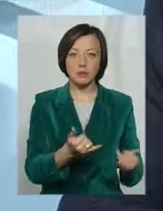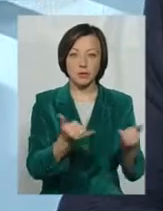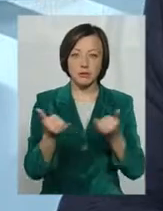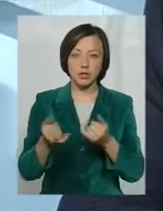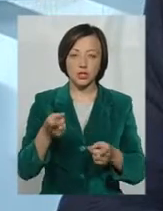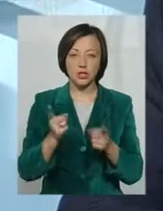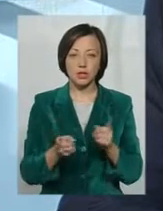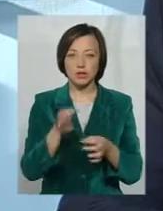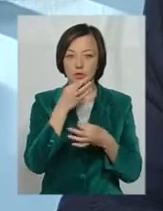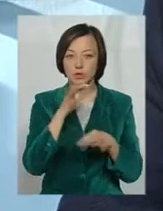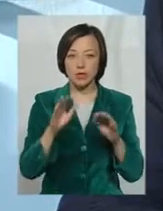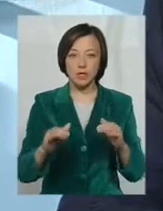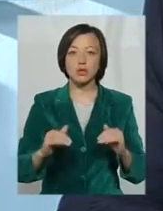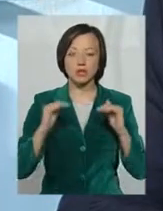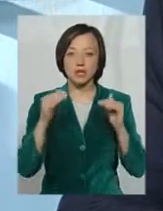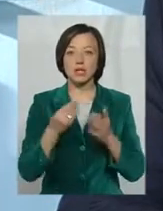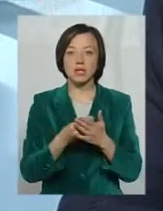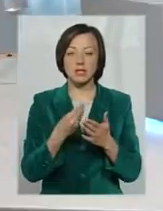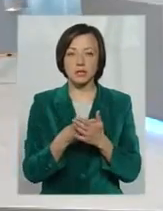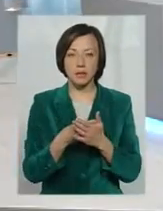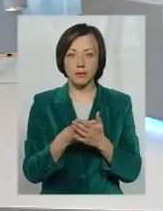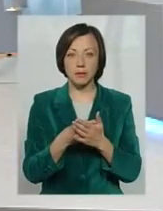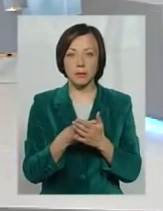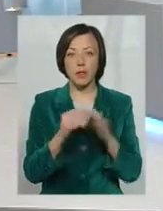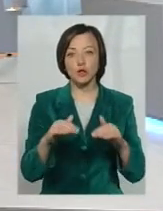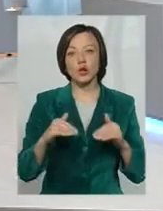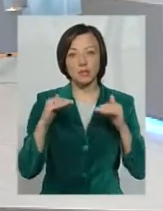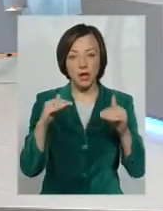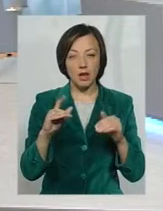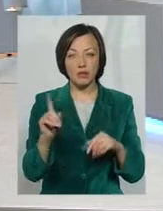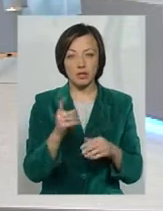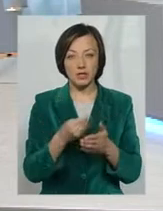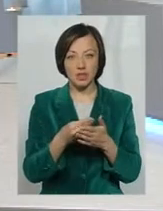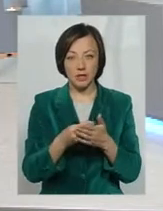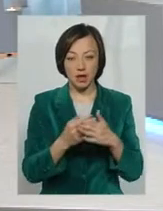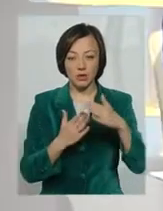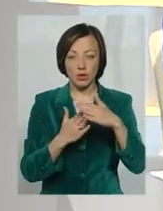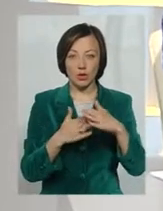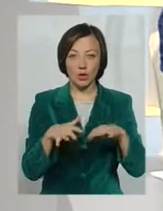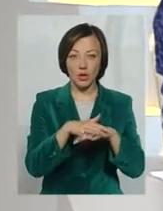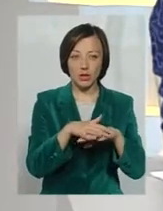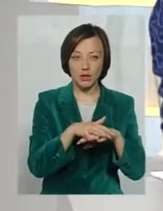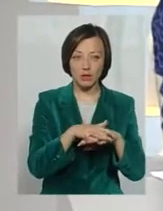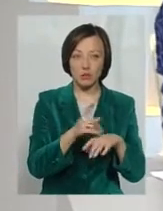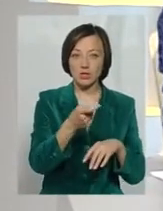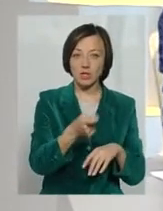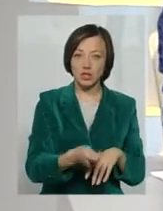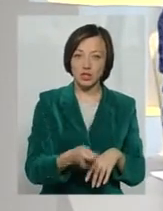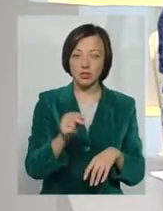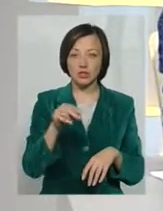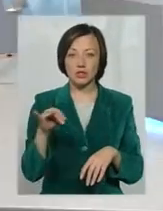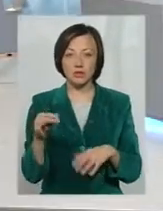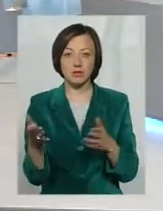дійсно будь-яке зростання ціни. Головне... Зростання за рахунок того, що ціна дійшла до ринкової від дуже заниженої, чи